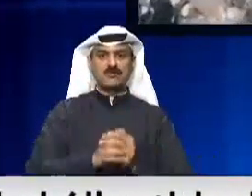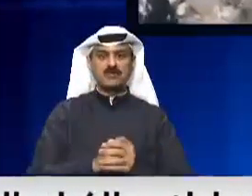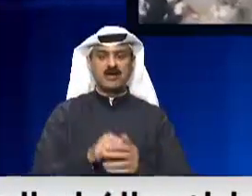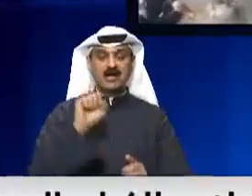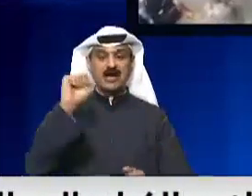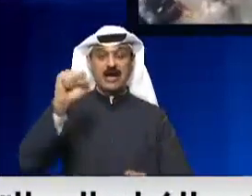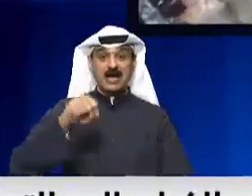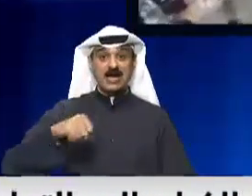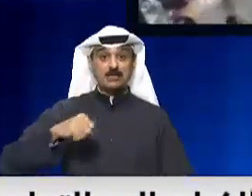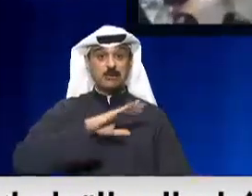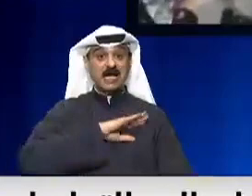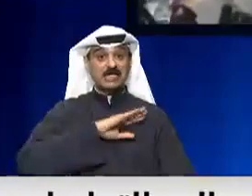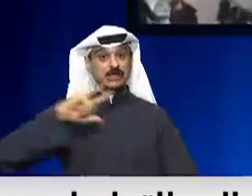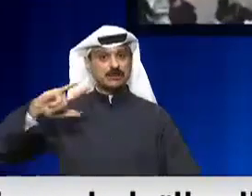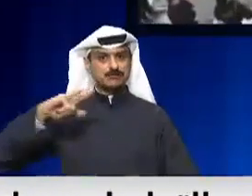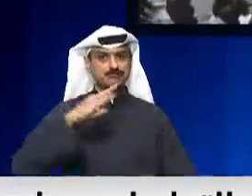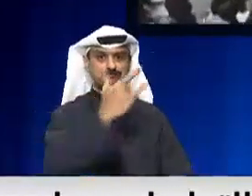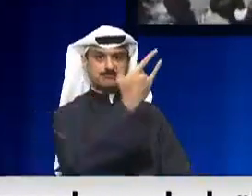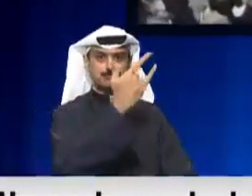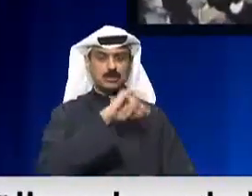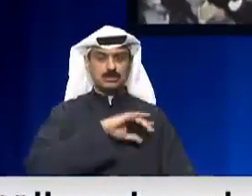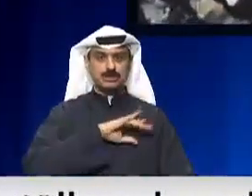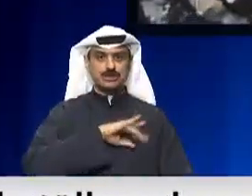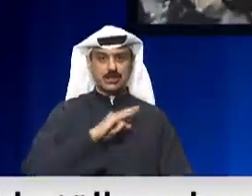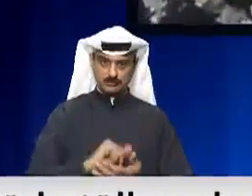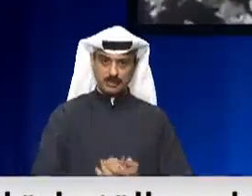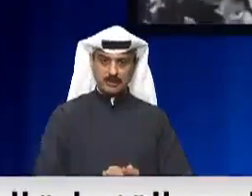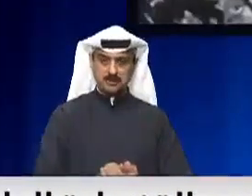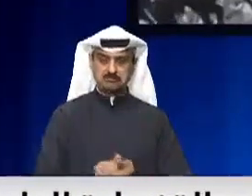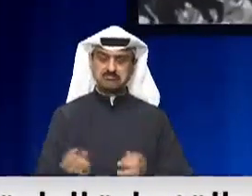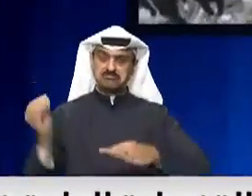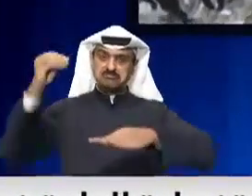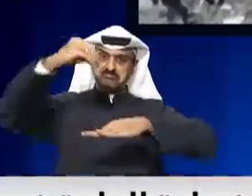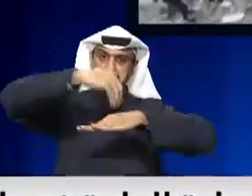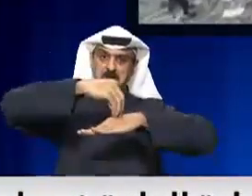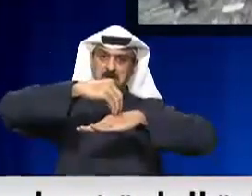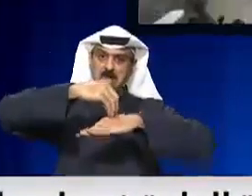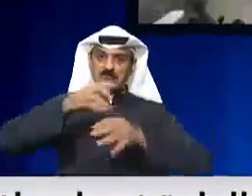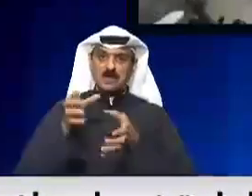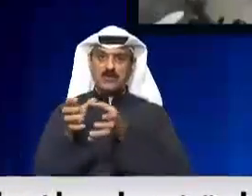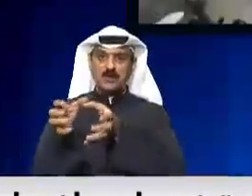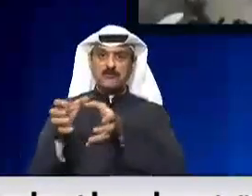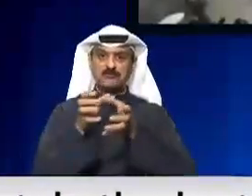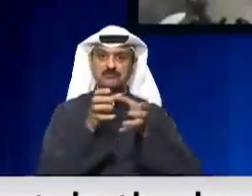الطيران بالجيش الكويتي، محملة بفريق